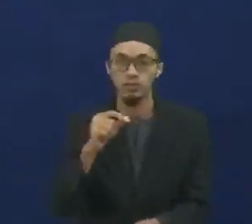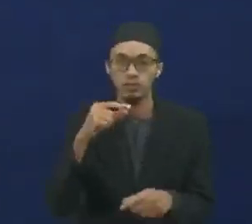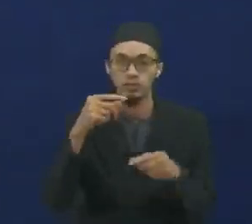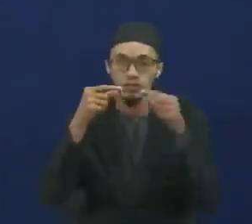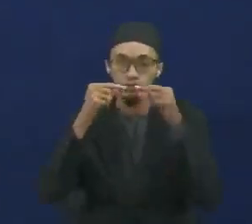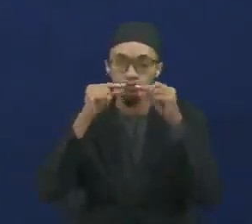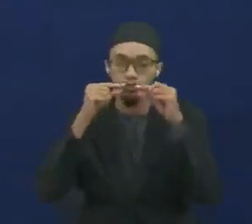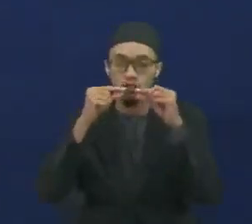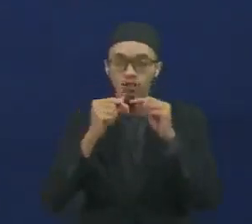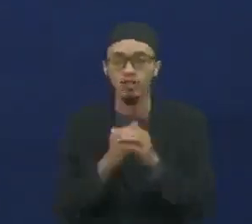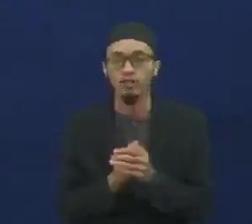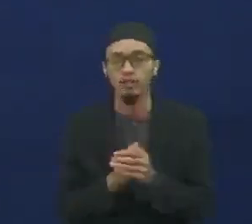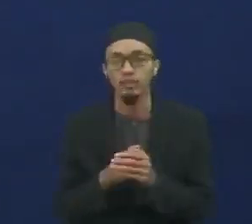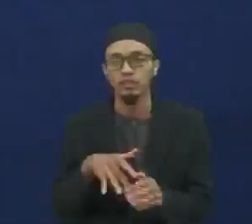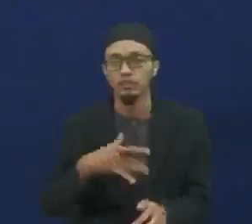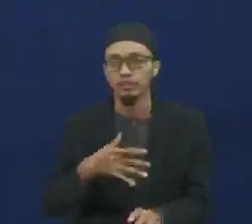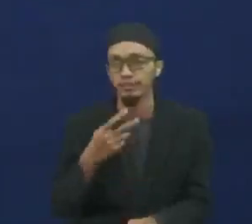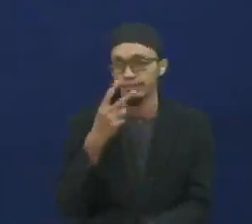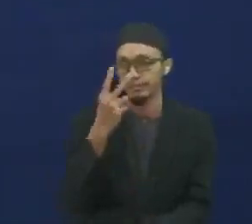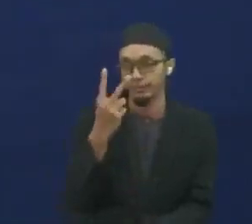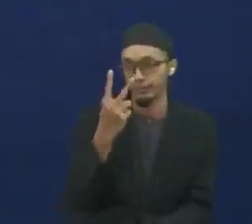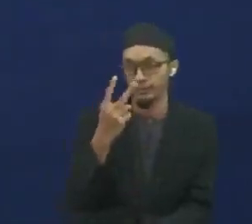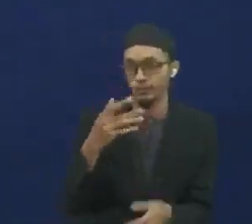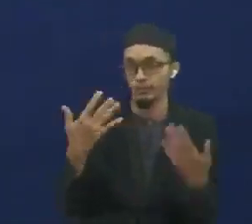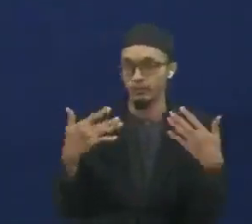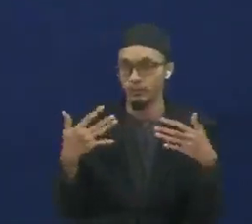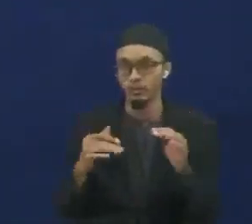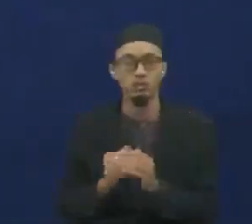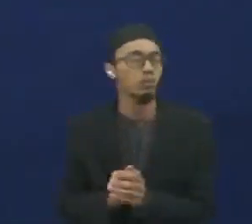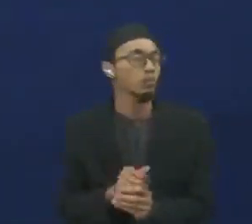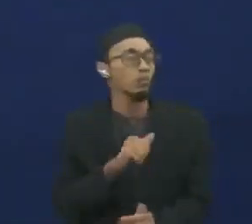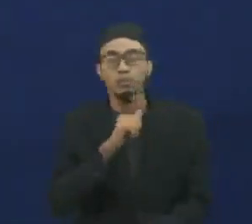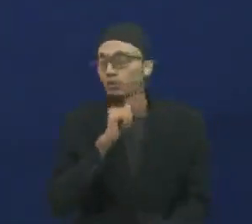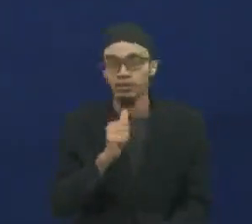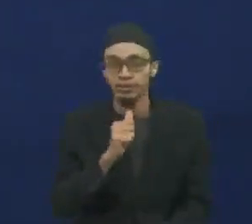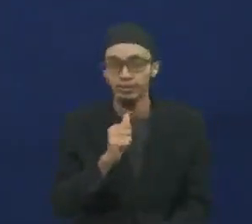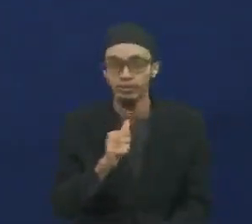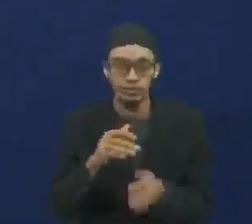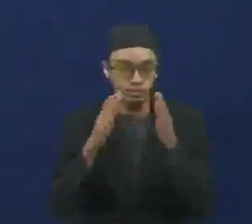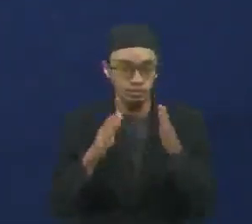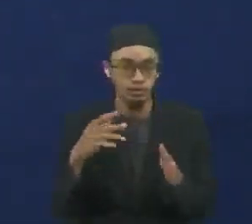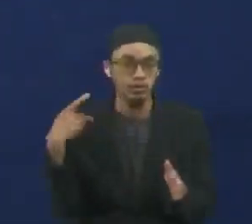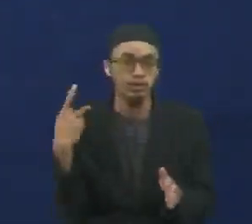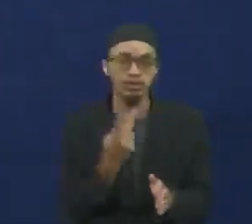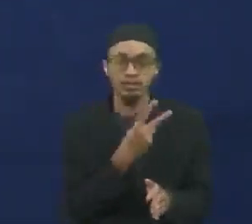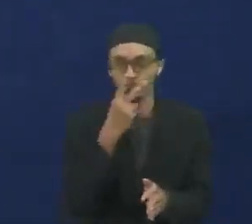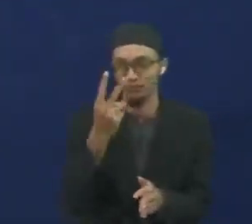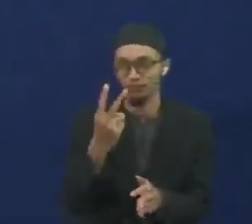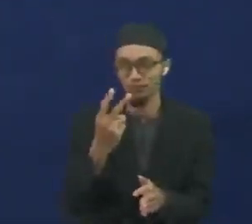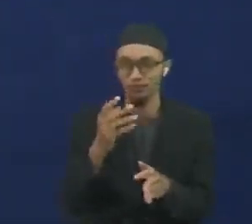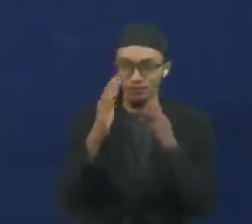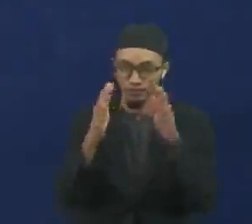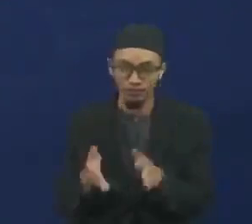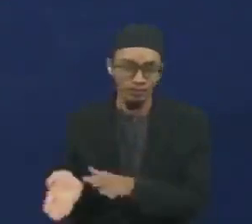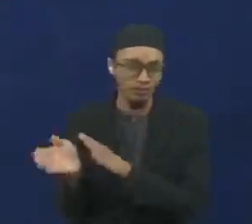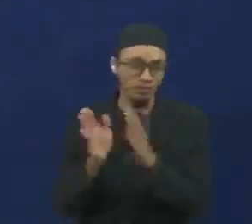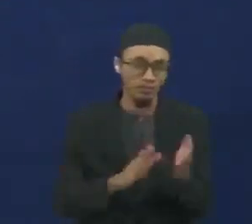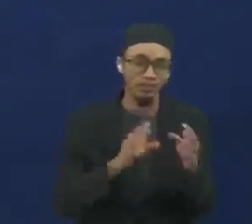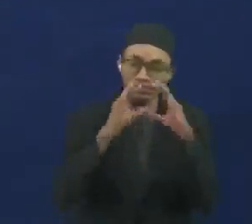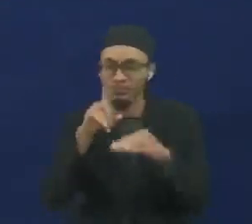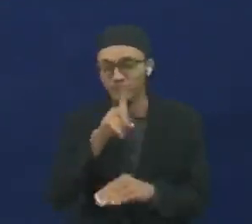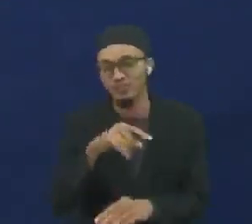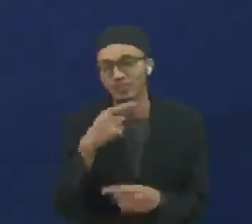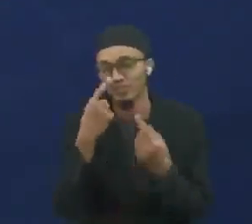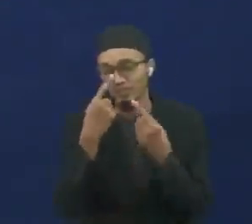aku. Orang kita kalau tengok orang tu mati senyum, terus cepat, subhanallah, husnul khatimah ni, orang